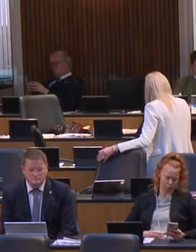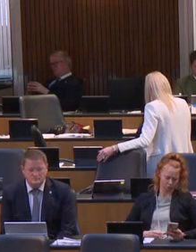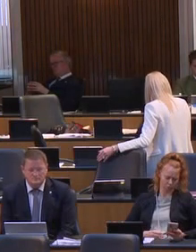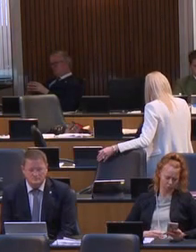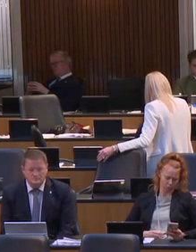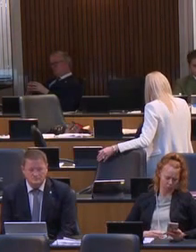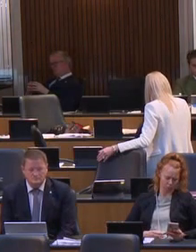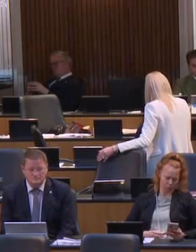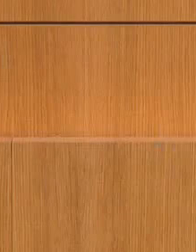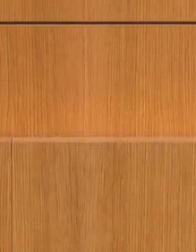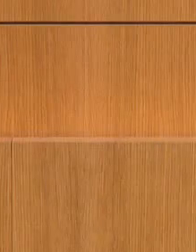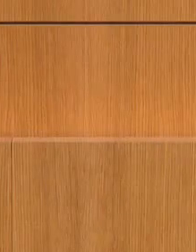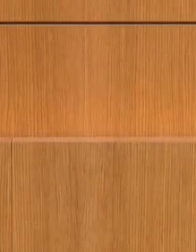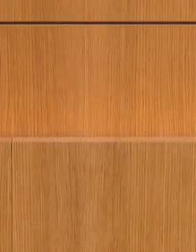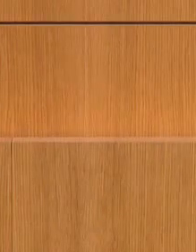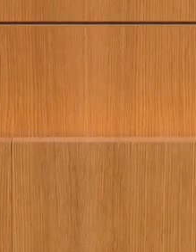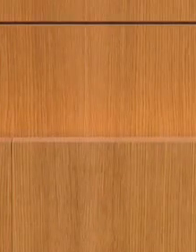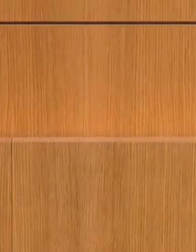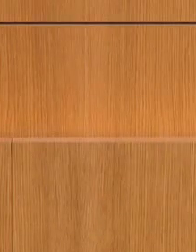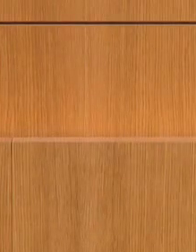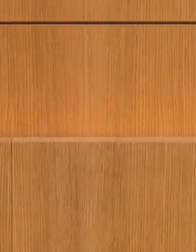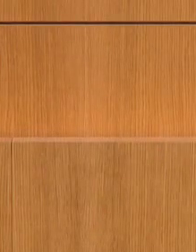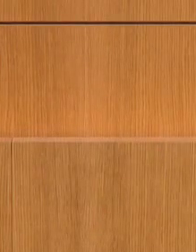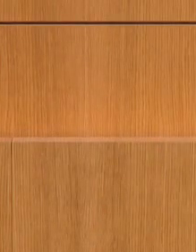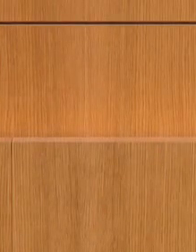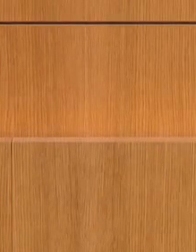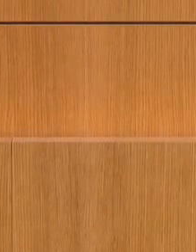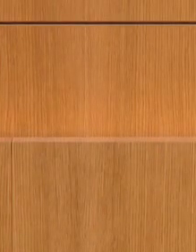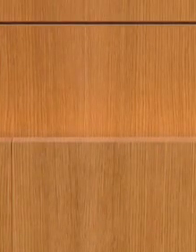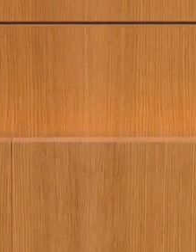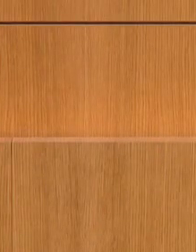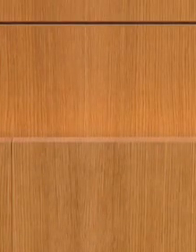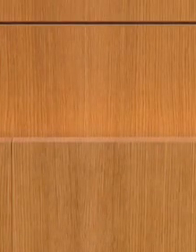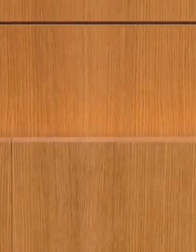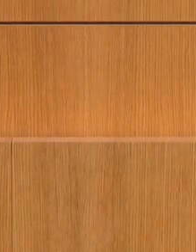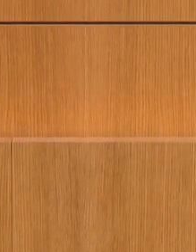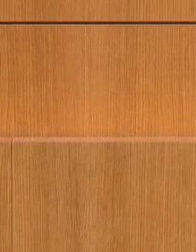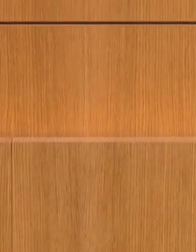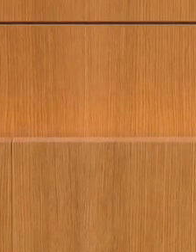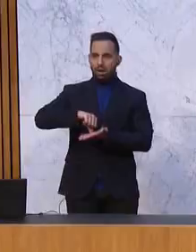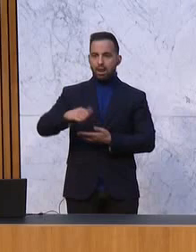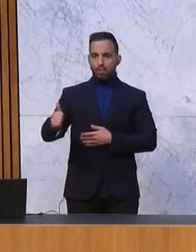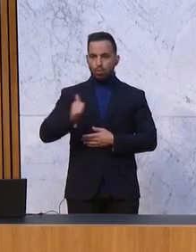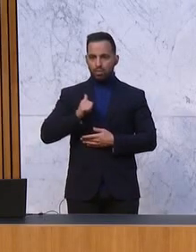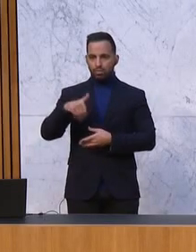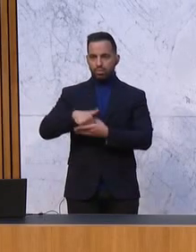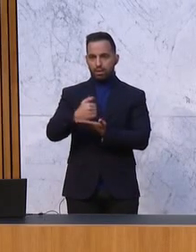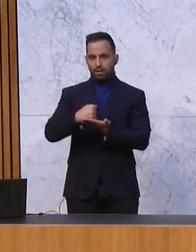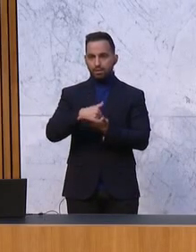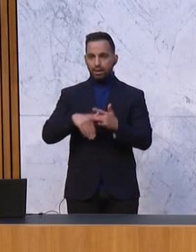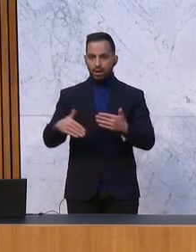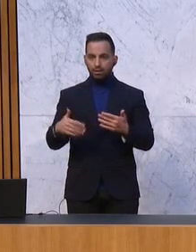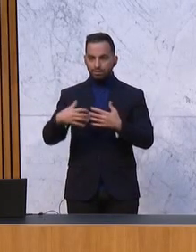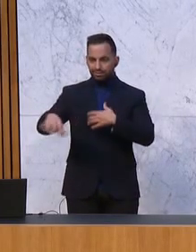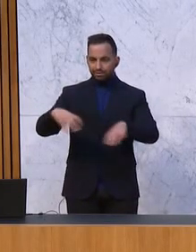gigantische Defizite haben. Aus meiner Sicht brauchen wir auch hier eine Heeresapotheke neu, eine Zentralapotheke mit zusätzlichen neuen